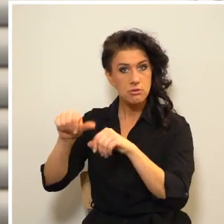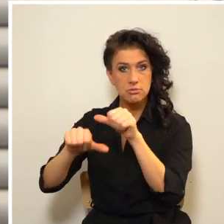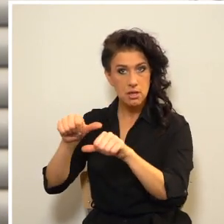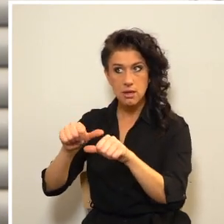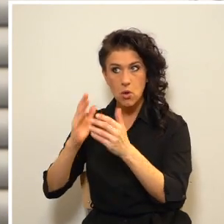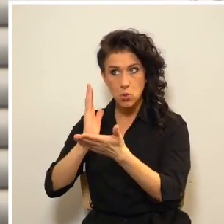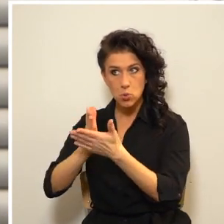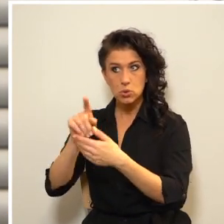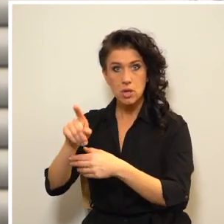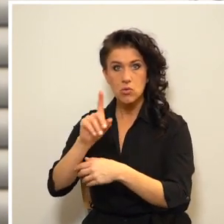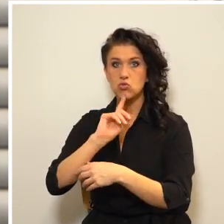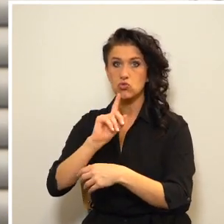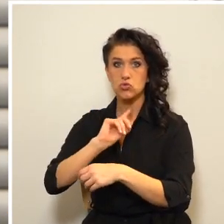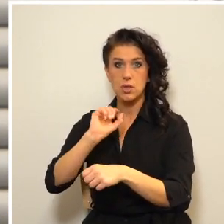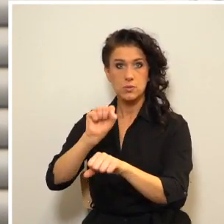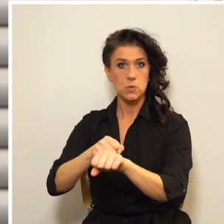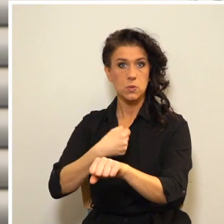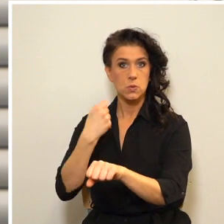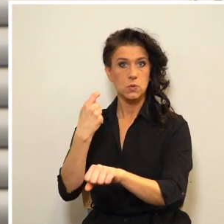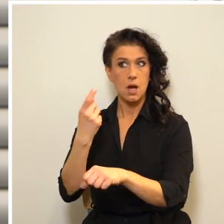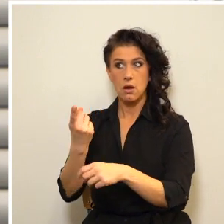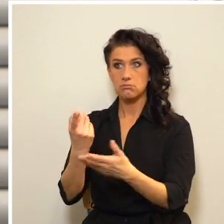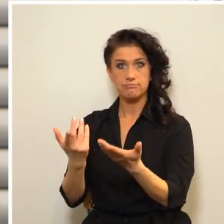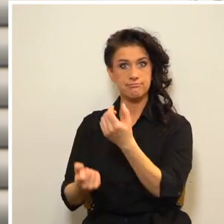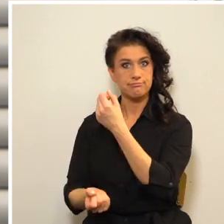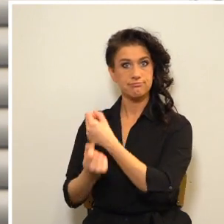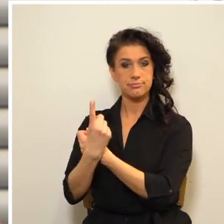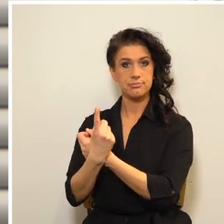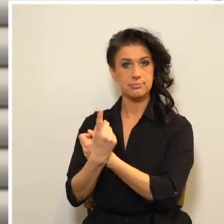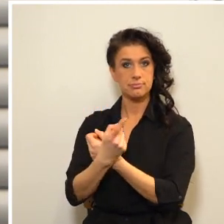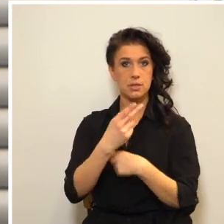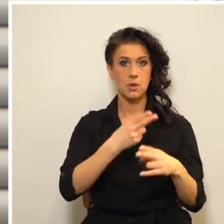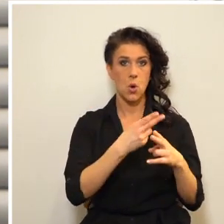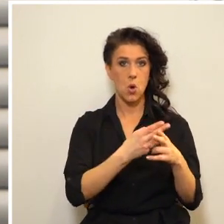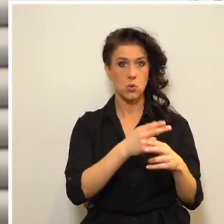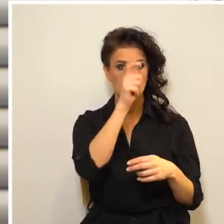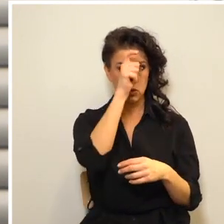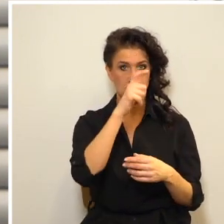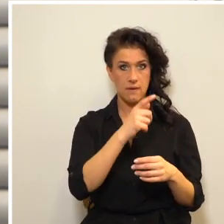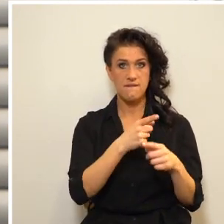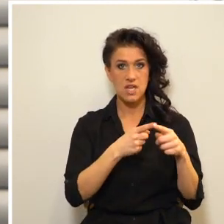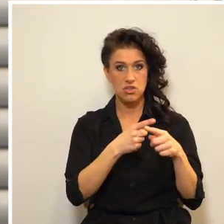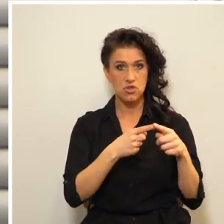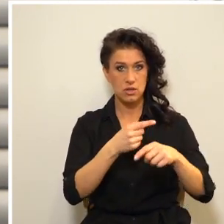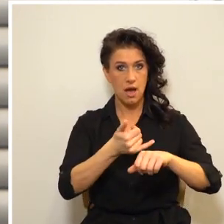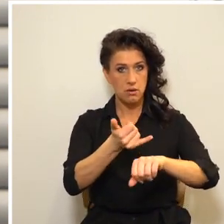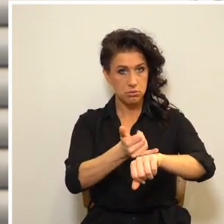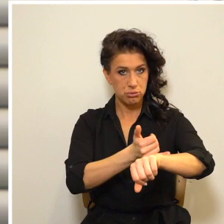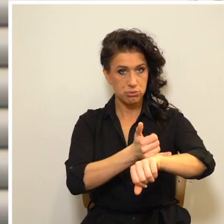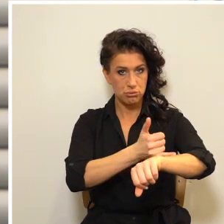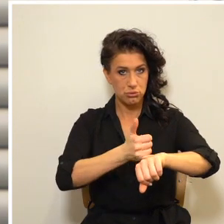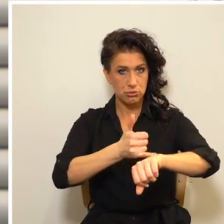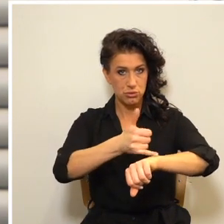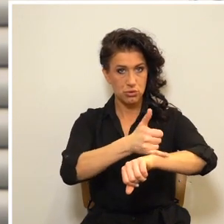opatentowaną i sztuczną skórę Polega to na tym że od pacjenta pobiera się wycinek powiedzmy 4 cm skóry